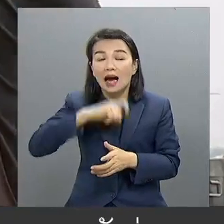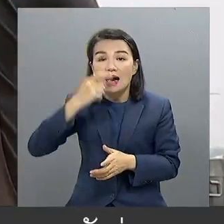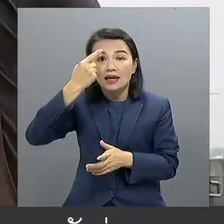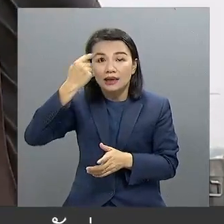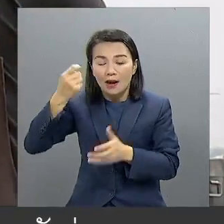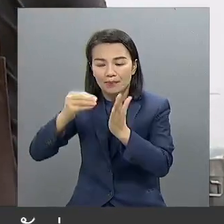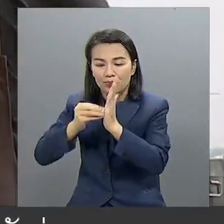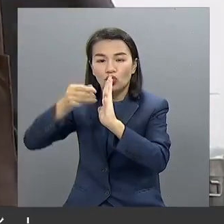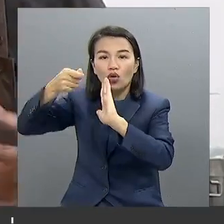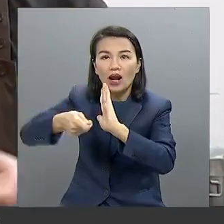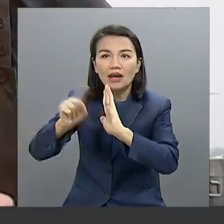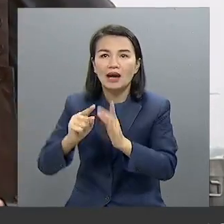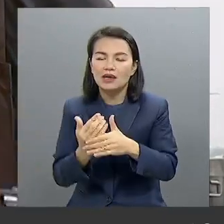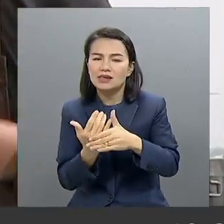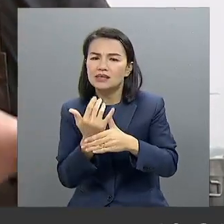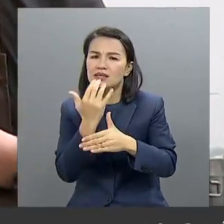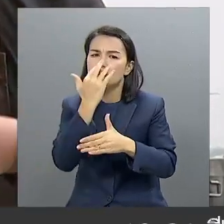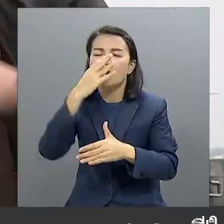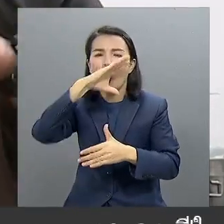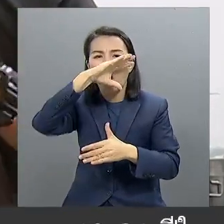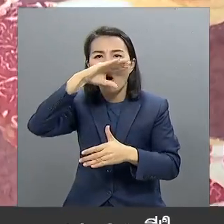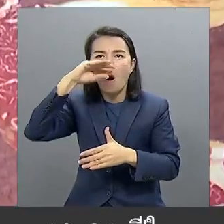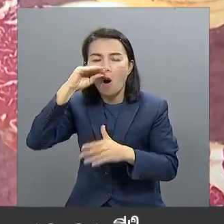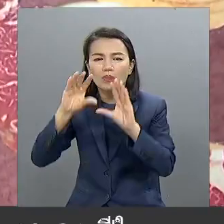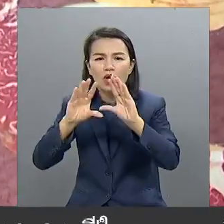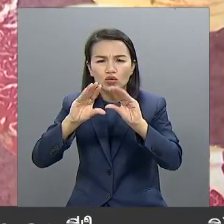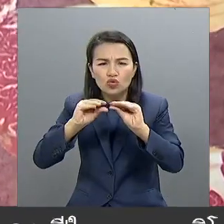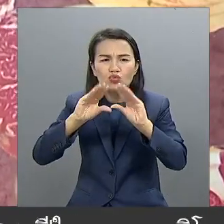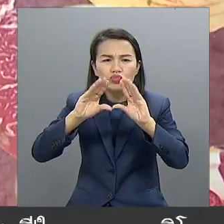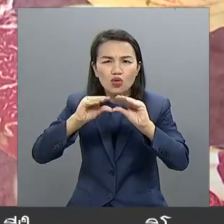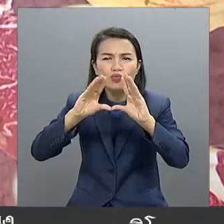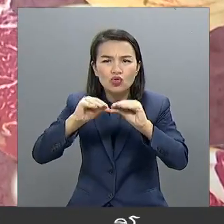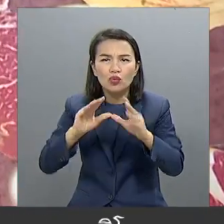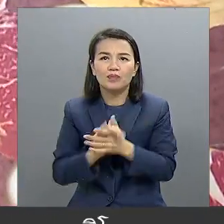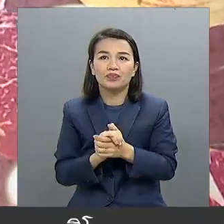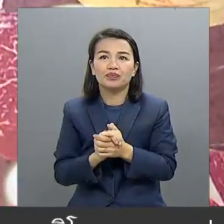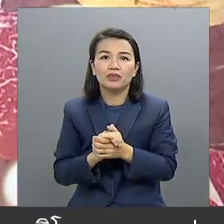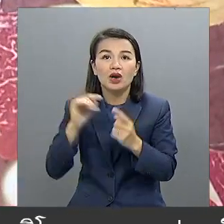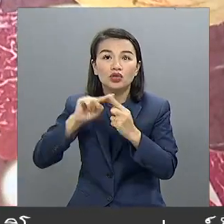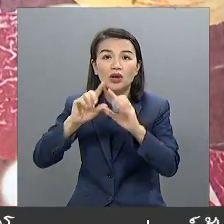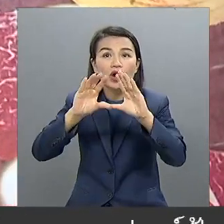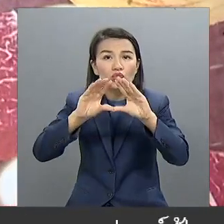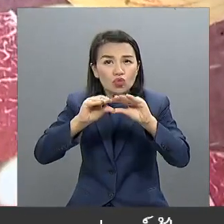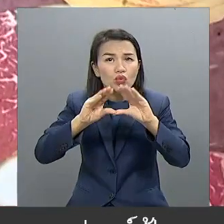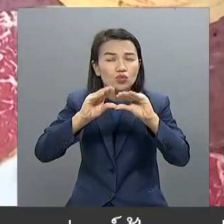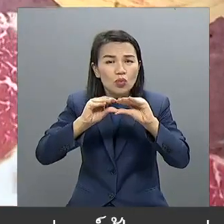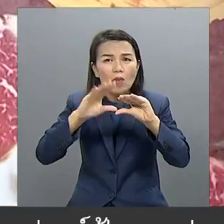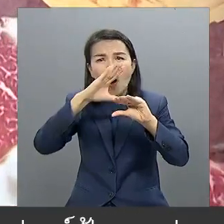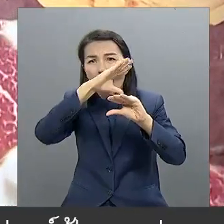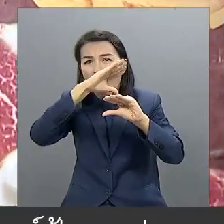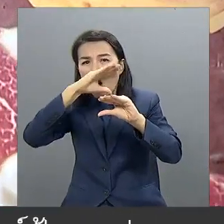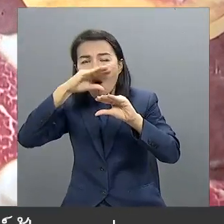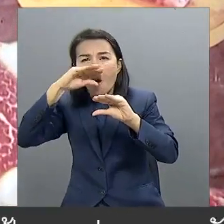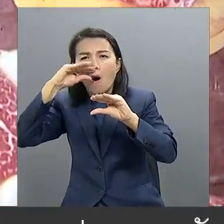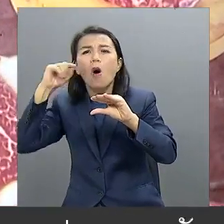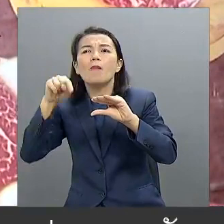อกลินจะหอมครัแล้ความนุ่มจะเยอะกวาความนุ่มจะเปนแบบ Vakilแล้ความหอมจะได้ของ Angatอ๋